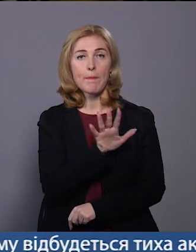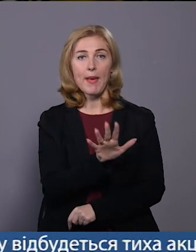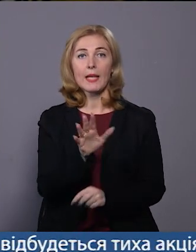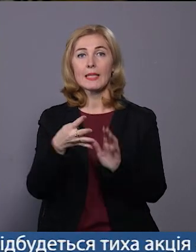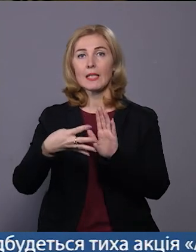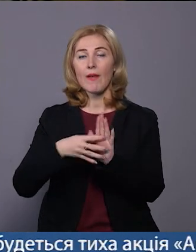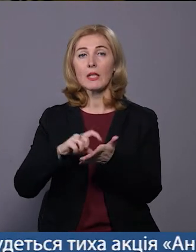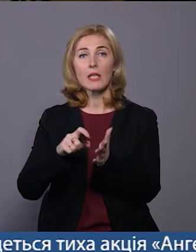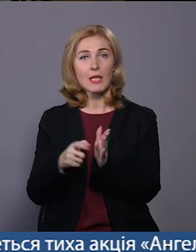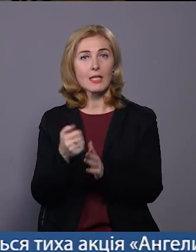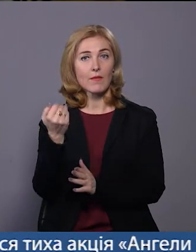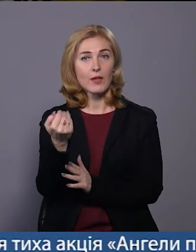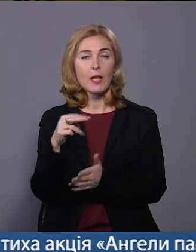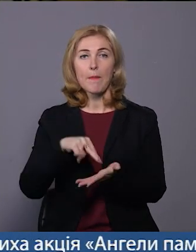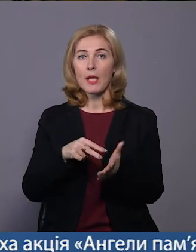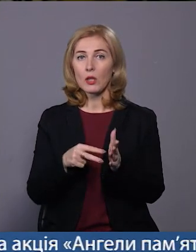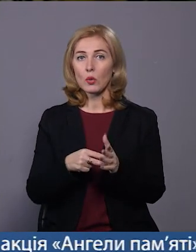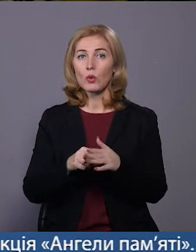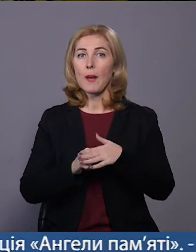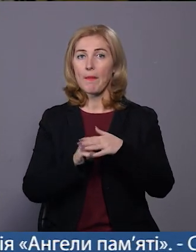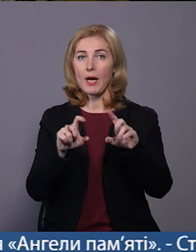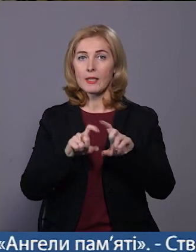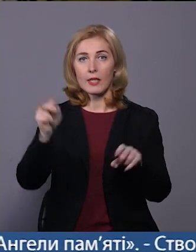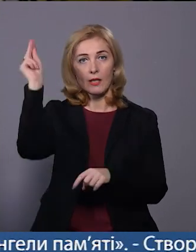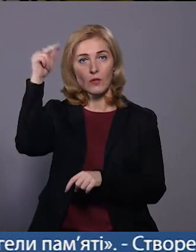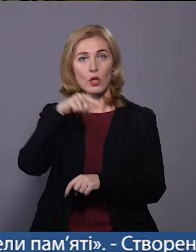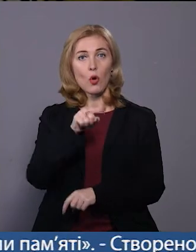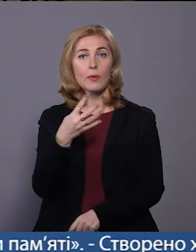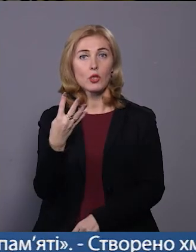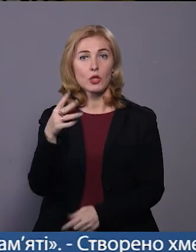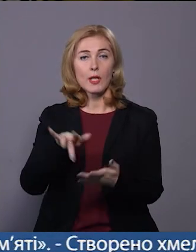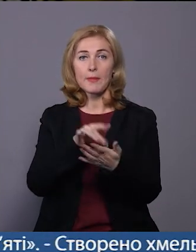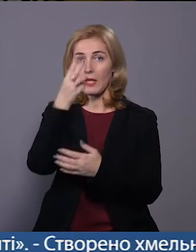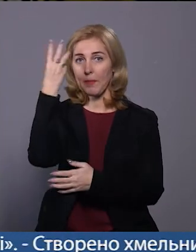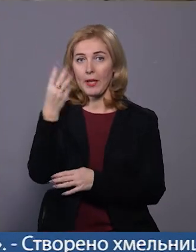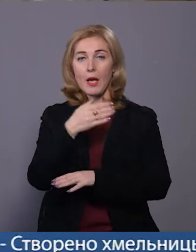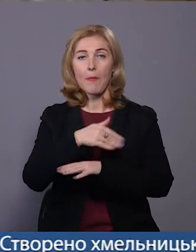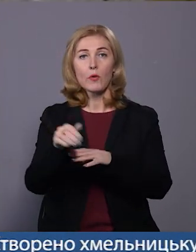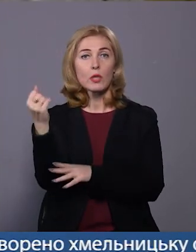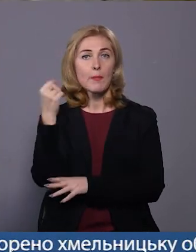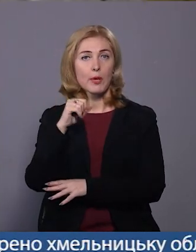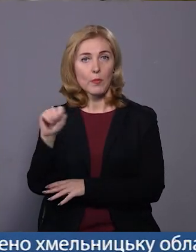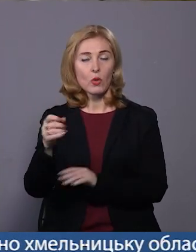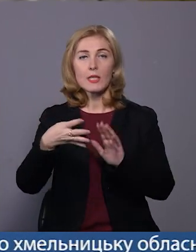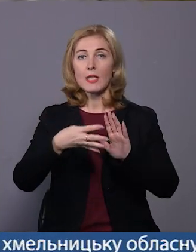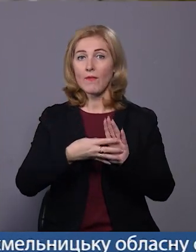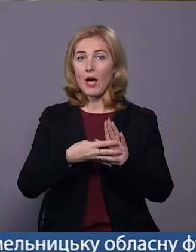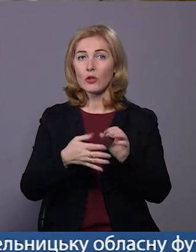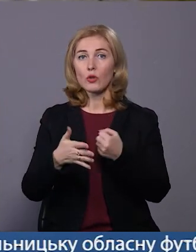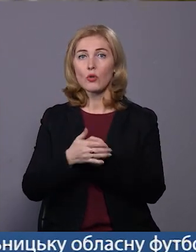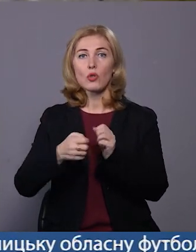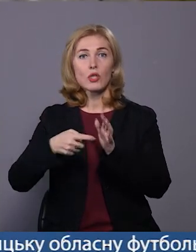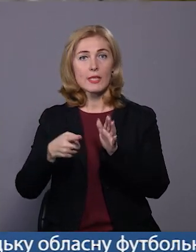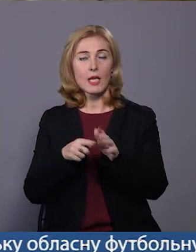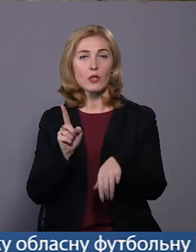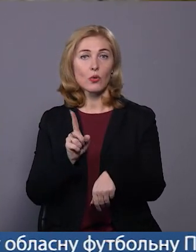класів. Він планується на базі навчального комплексу номер 4 міста Хмельницького, це по вулиці Перемоги, з 9 години до